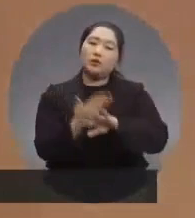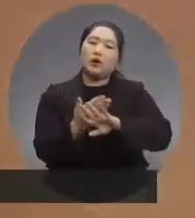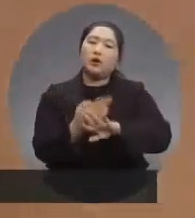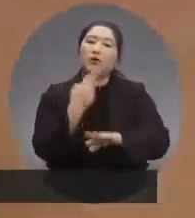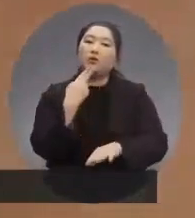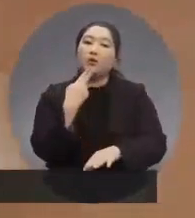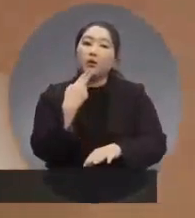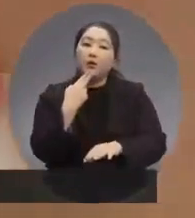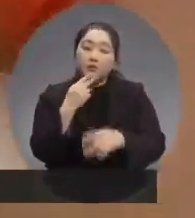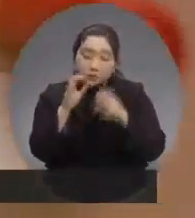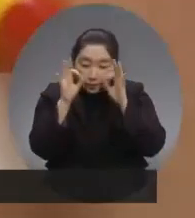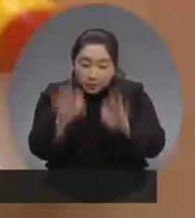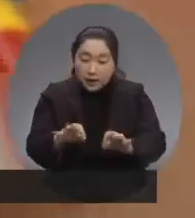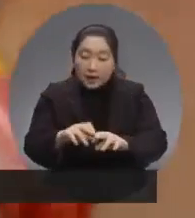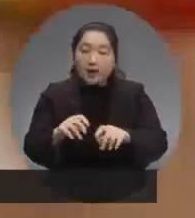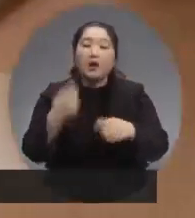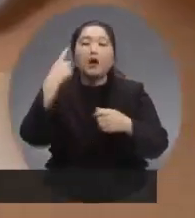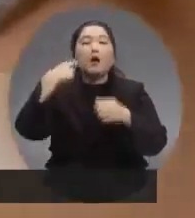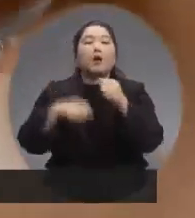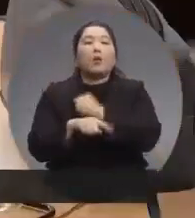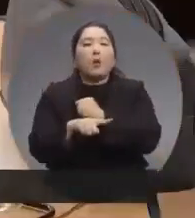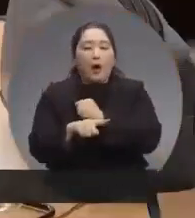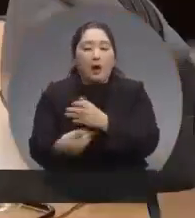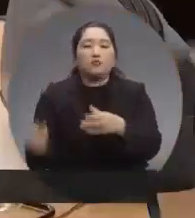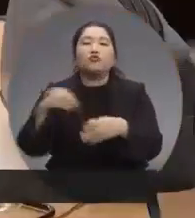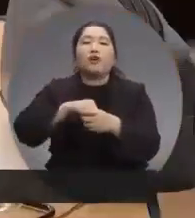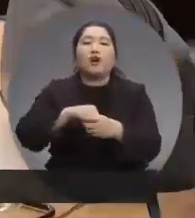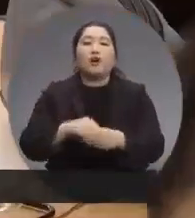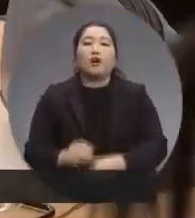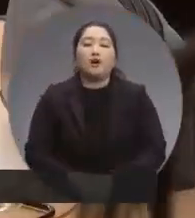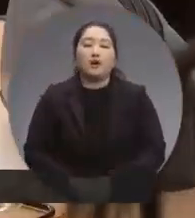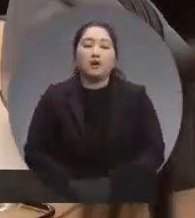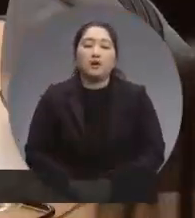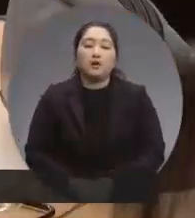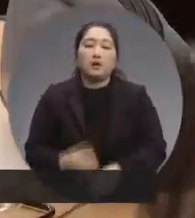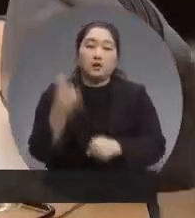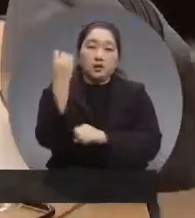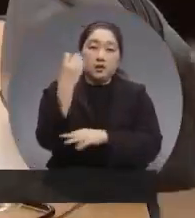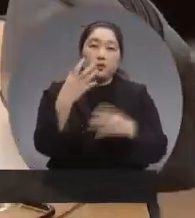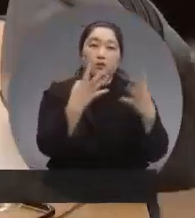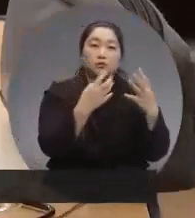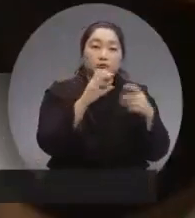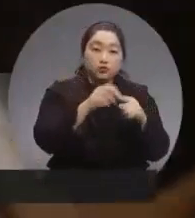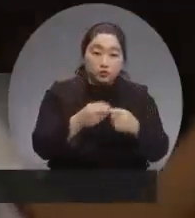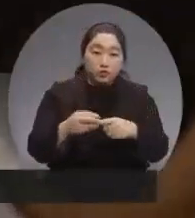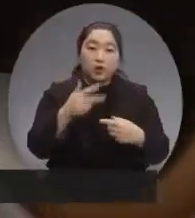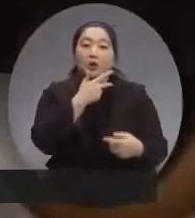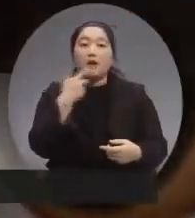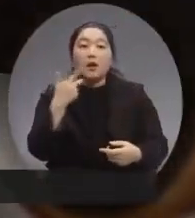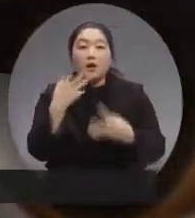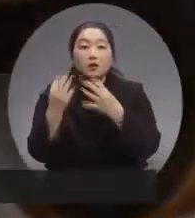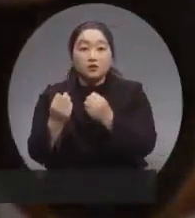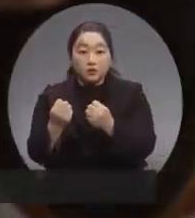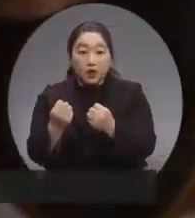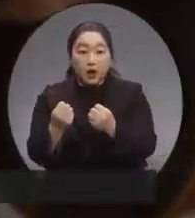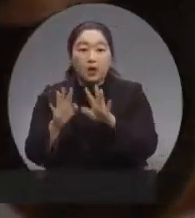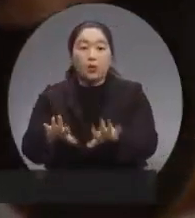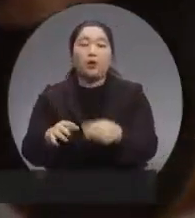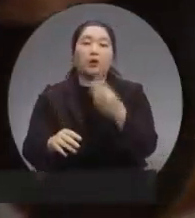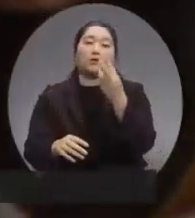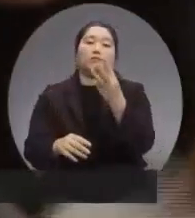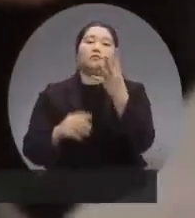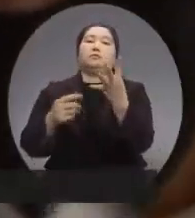보이지만 올해 과학이 시험 과목에 추가됐습니다. 기존 국어, 영어, 수학에 더해 올해부터는 네 과목으로